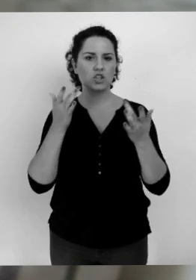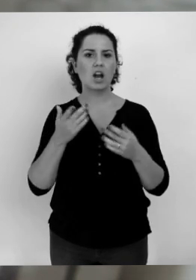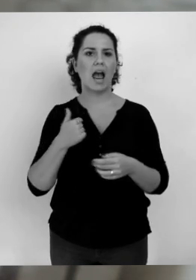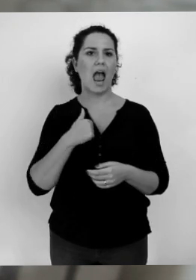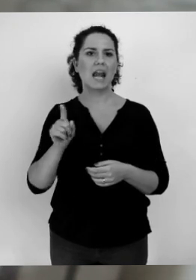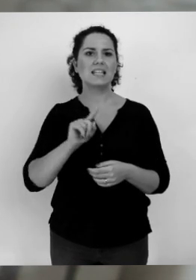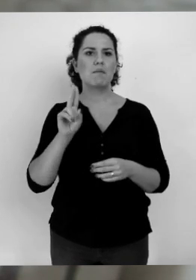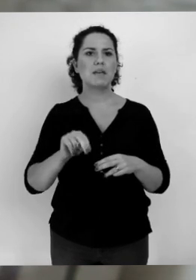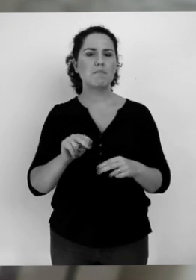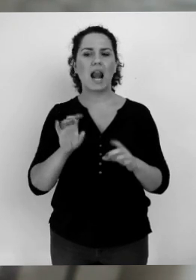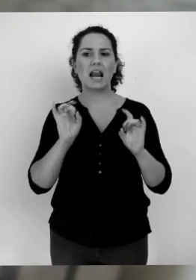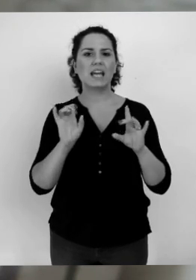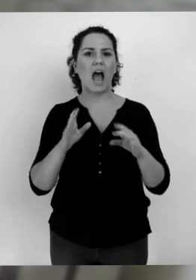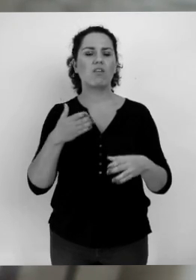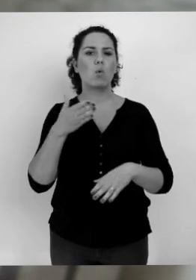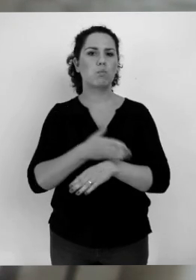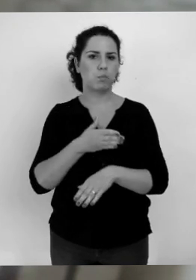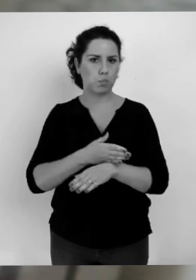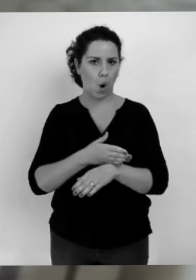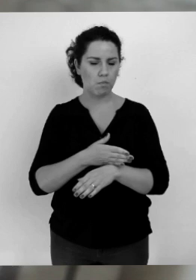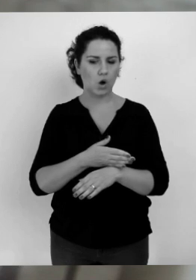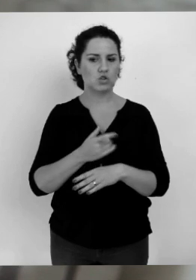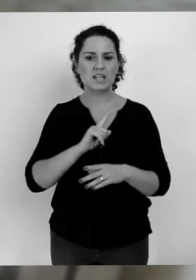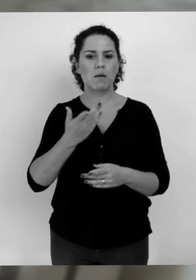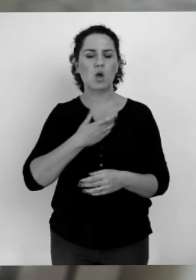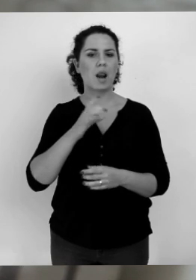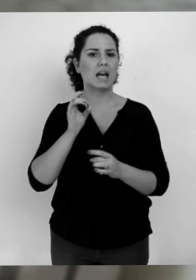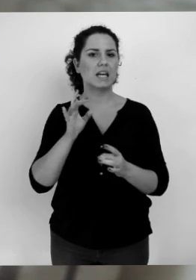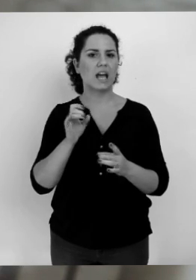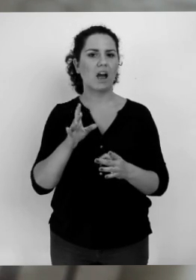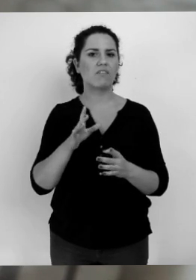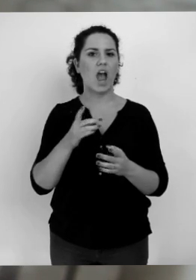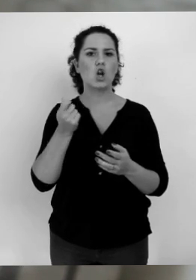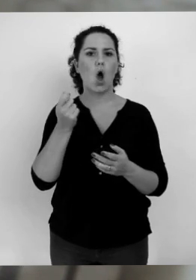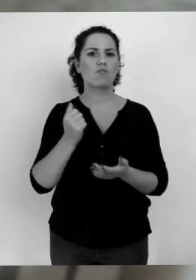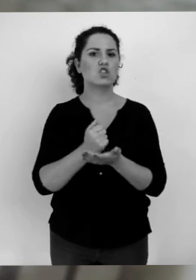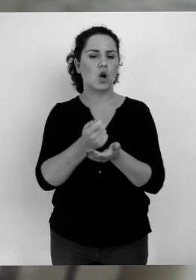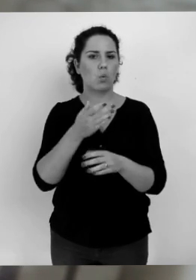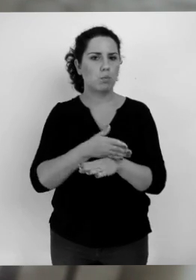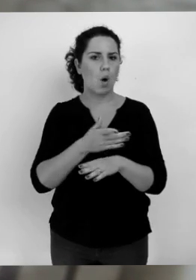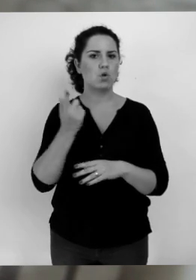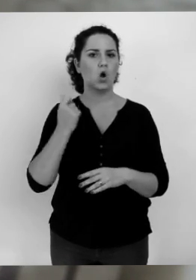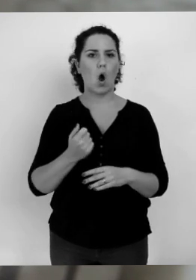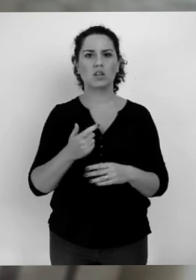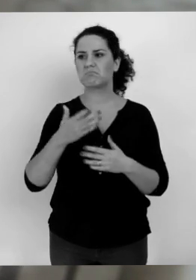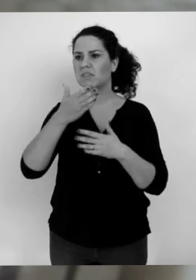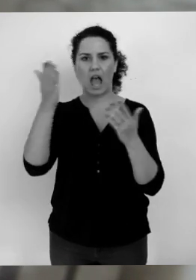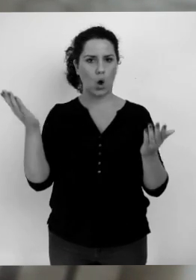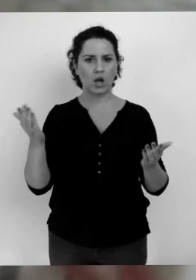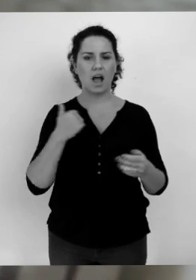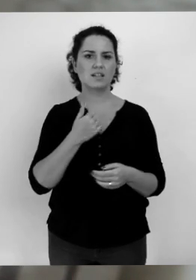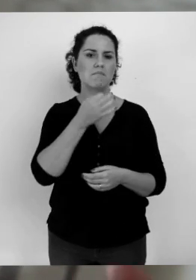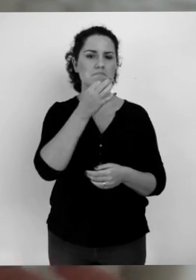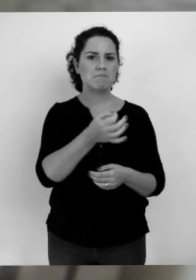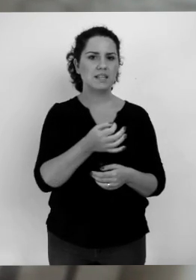a ja nisam imala nikakvu pomoć, nisam dobila nikakvu novčanu pomoć od nekoga, pitala